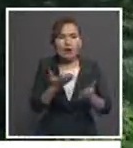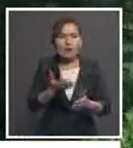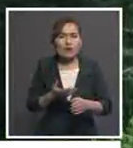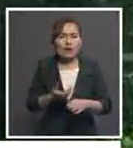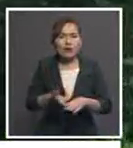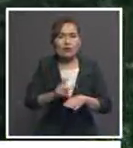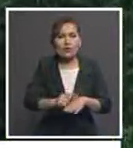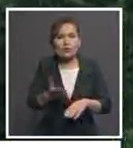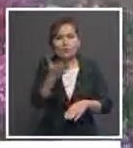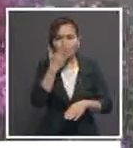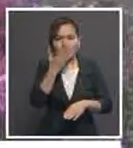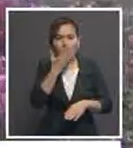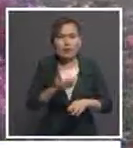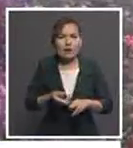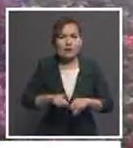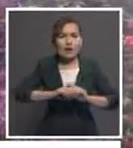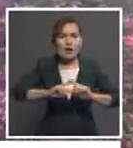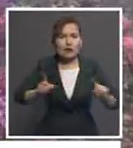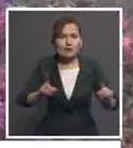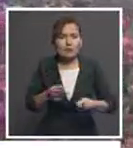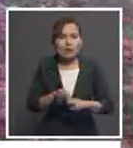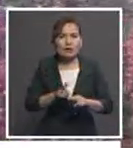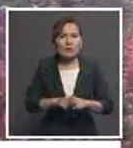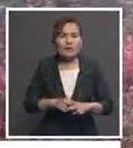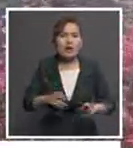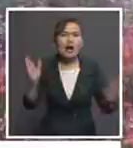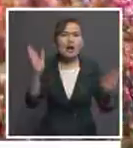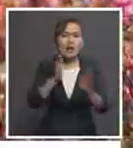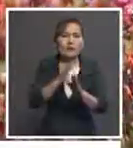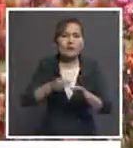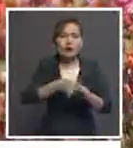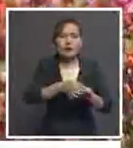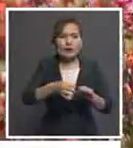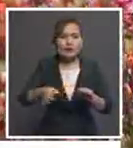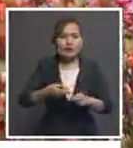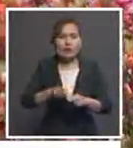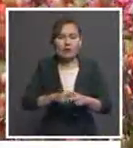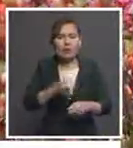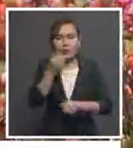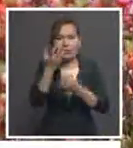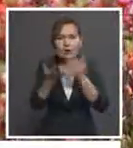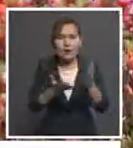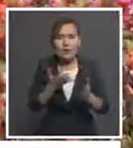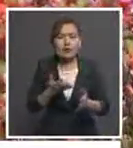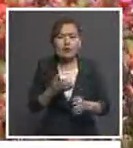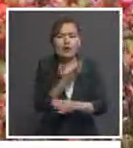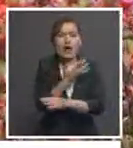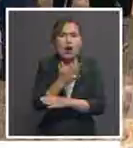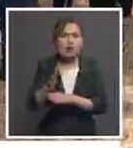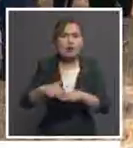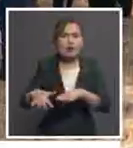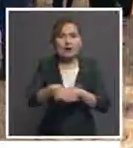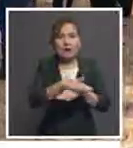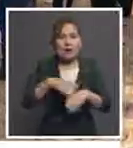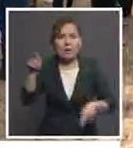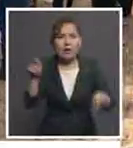иісі сезіліп, табиғаттың түрленіп жатқаны қуантады дейді олар. Әсіресе Мингша тауы баурайында гүлдеп жатқан өрік ағаштарын тамашалауға арнайы